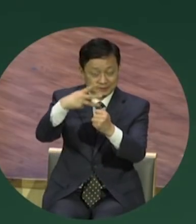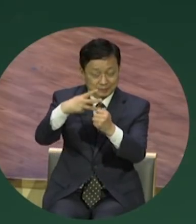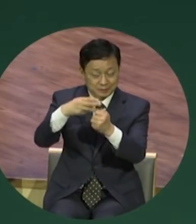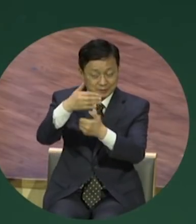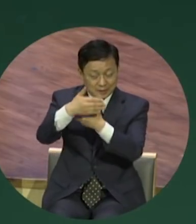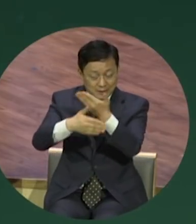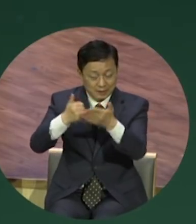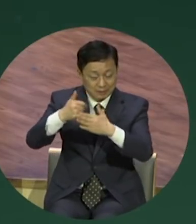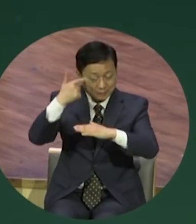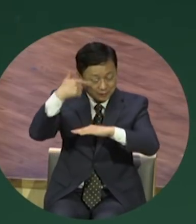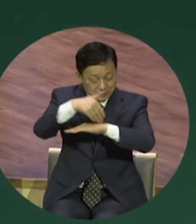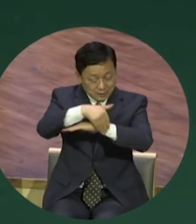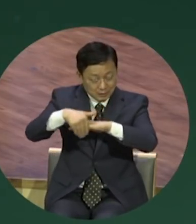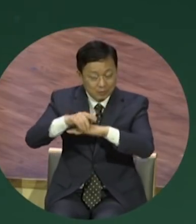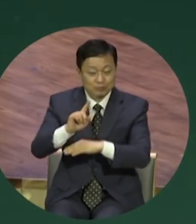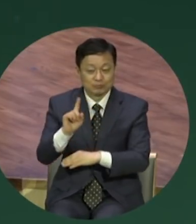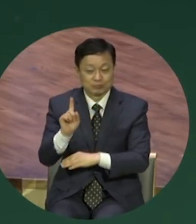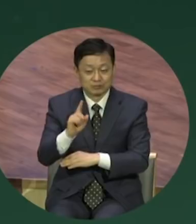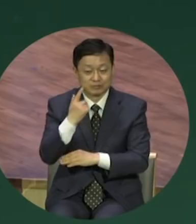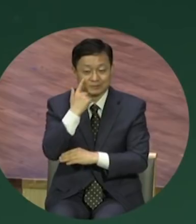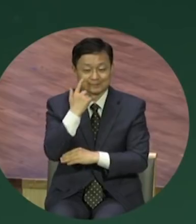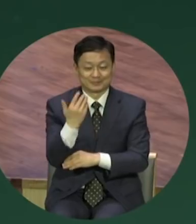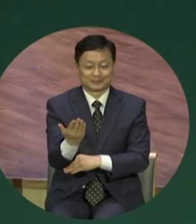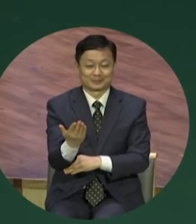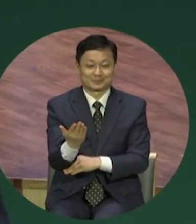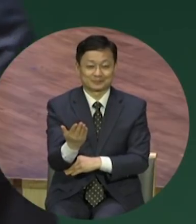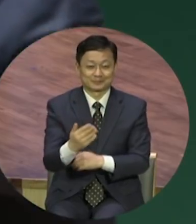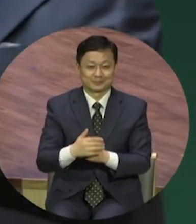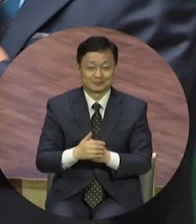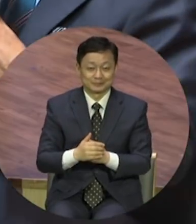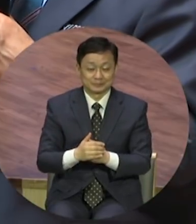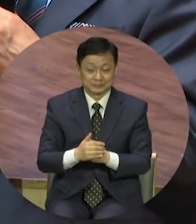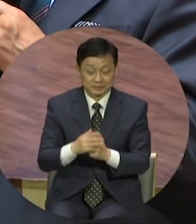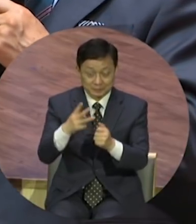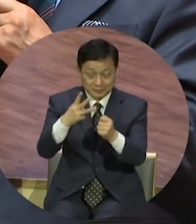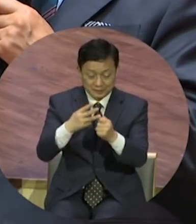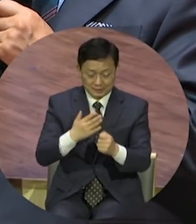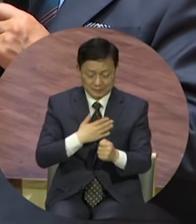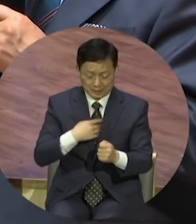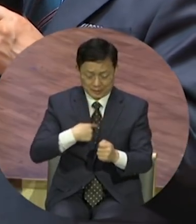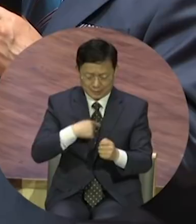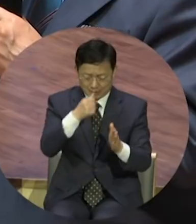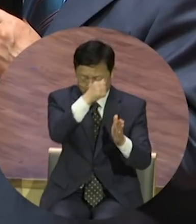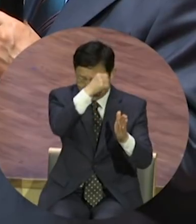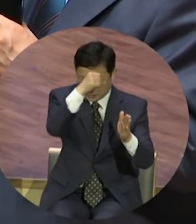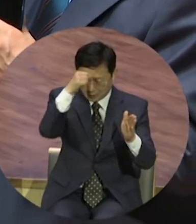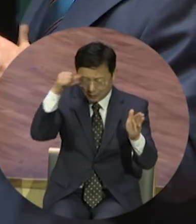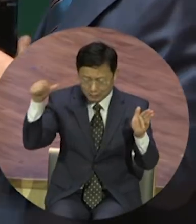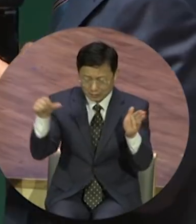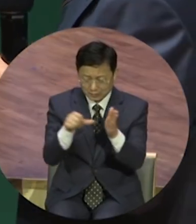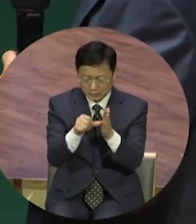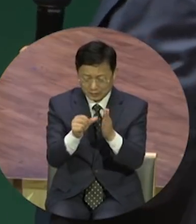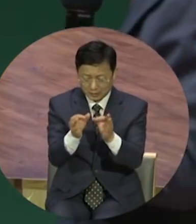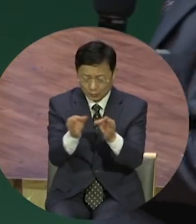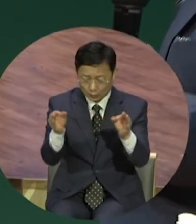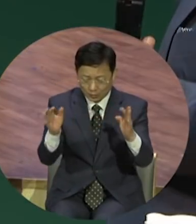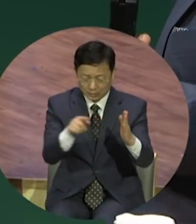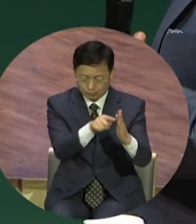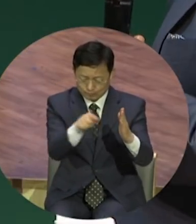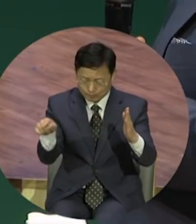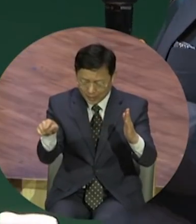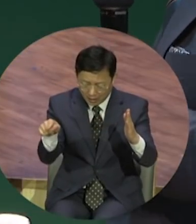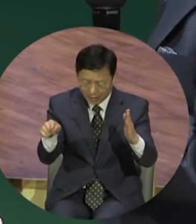give to us the third thing. 나에게 평생의 전무후무한 응답을 따 주십니다. God will entrust to me